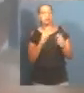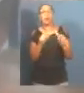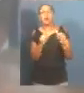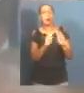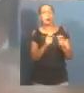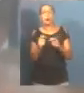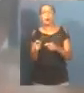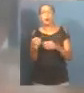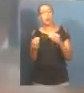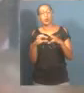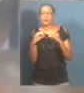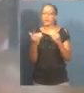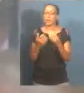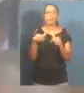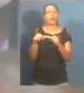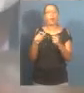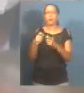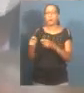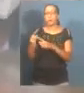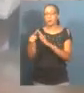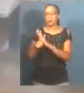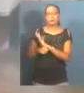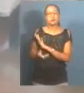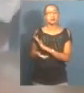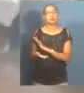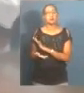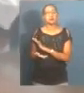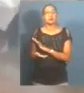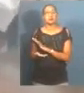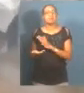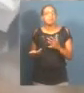Congrès qui dit à la CTM, voilà ce que vous avez à faire pour la mise en œuvre de votre politique.